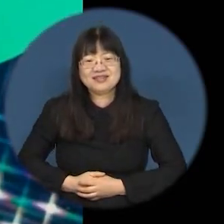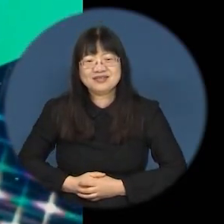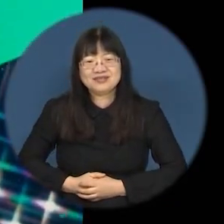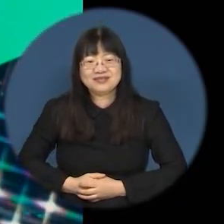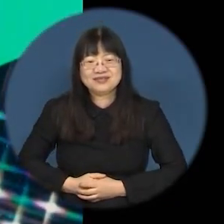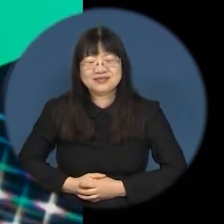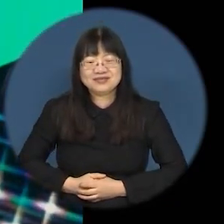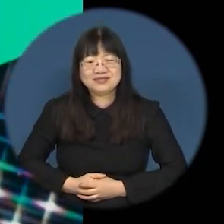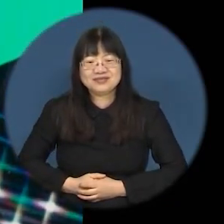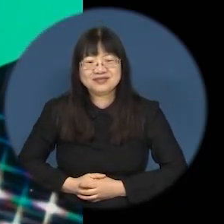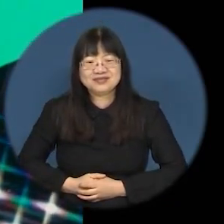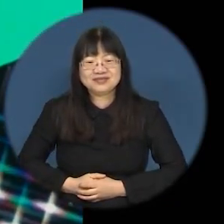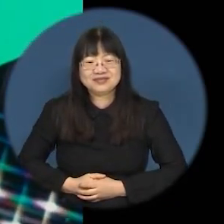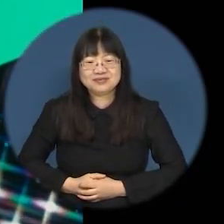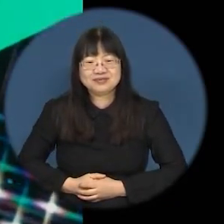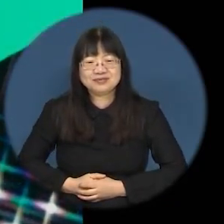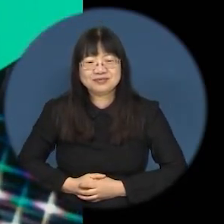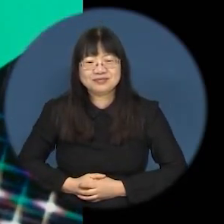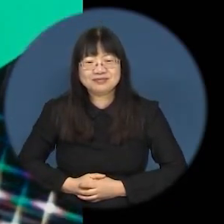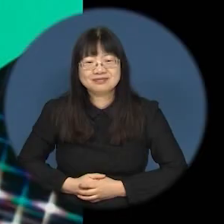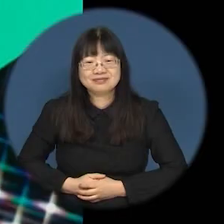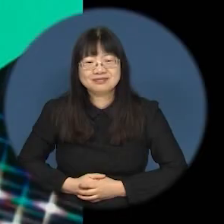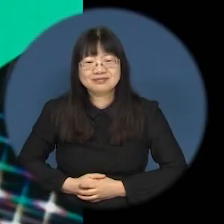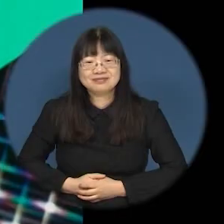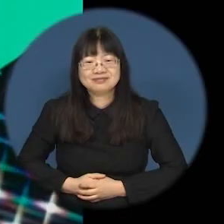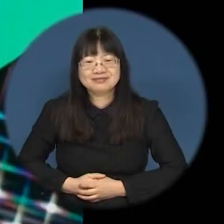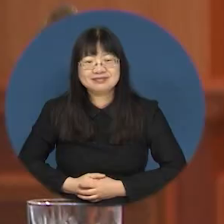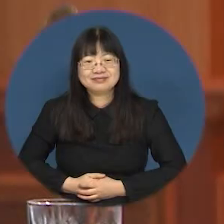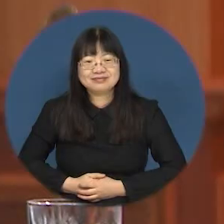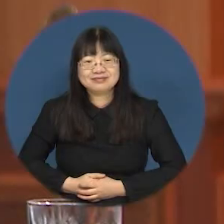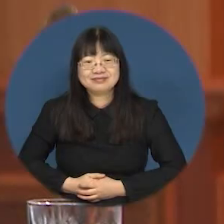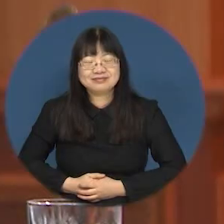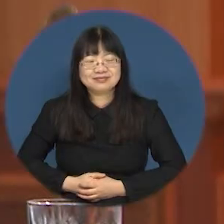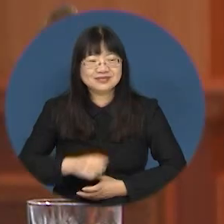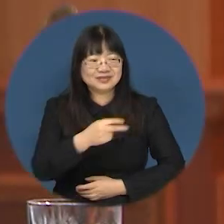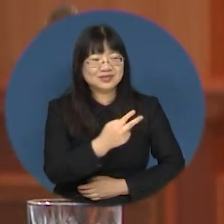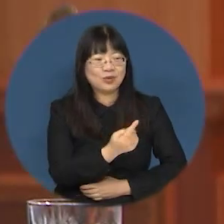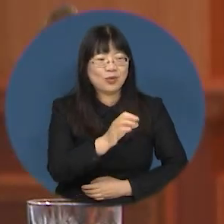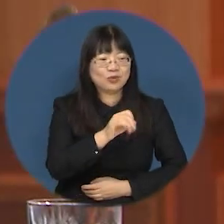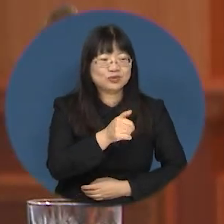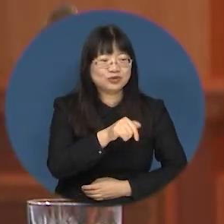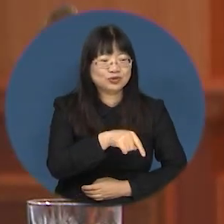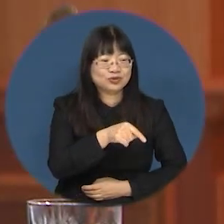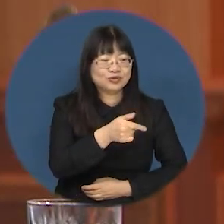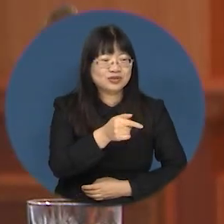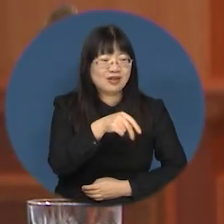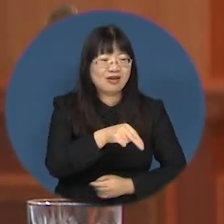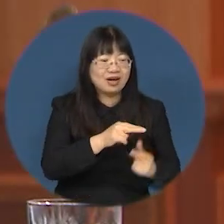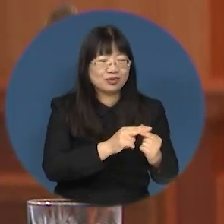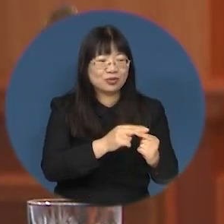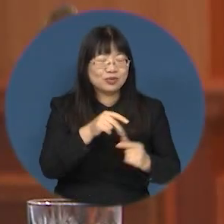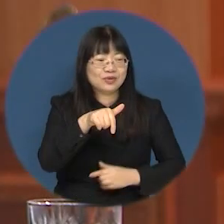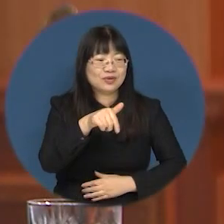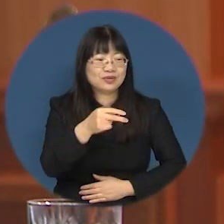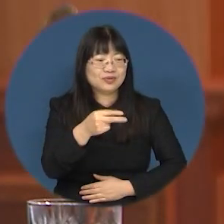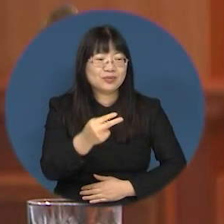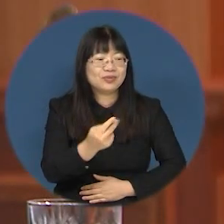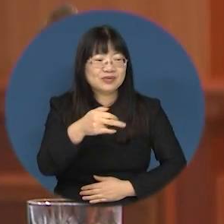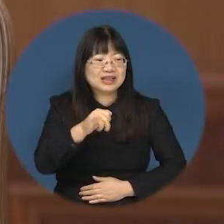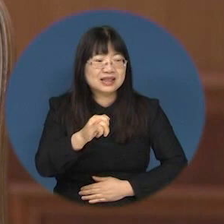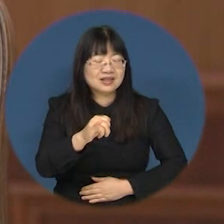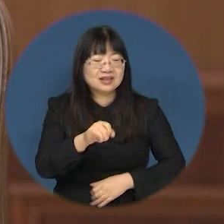좀 교묘하게 좀 짜지게 해놓고 있죠. 네. 뭐. 네. 도우너하고 또치는 뭐 특별한 그 성격이 있습니까?